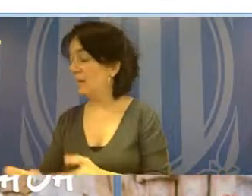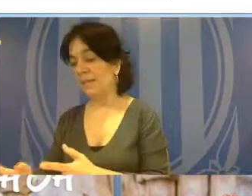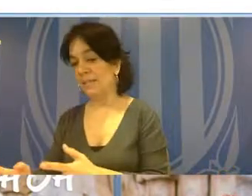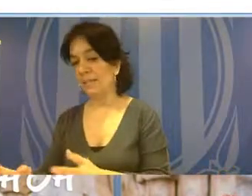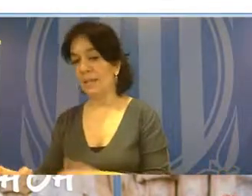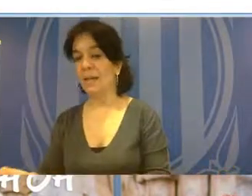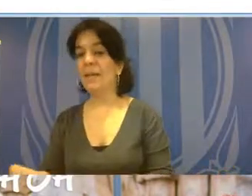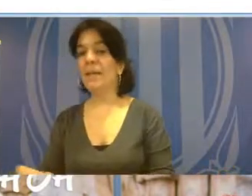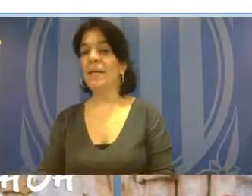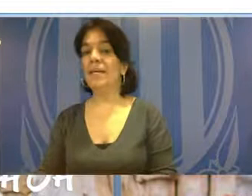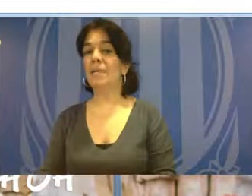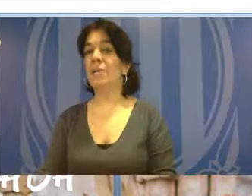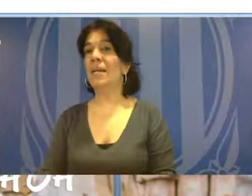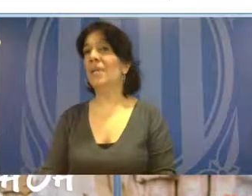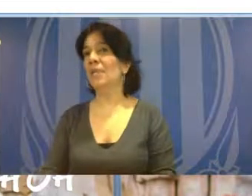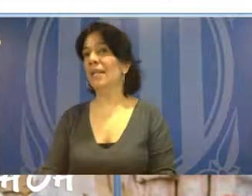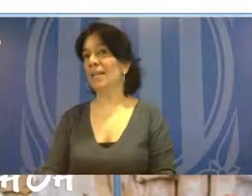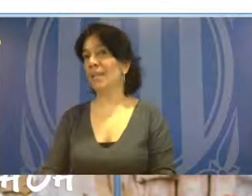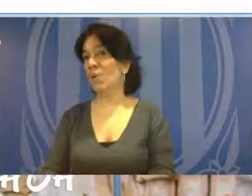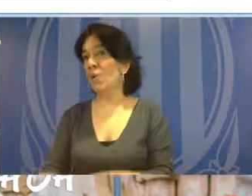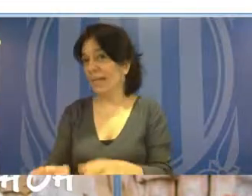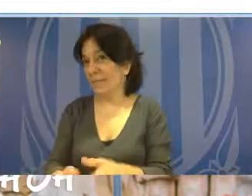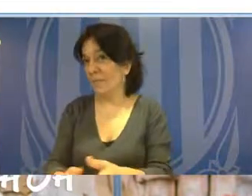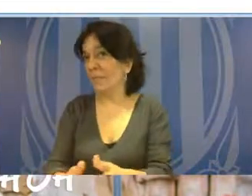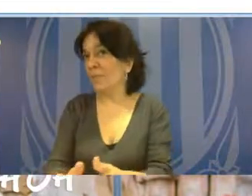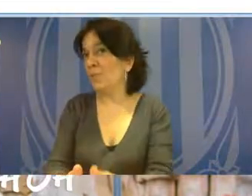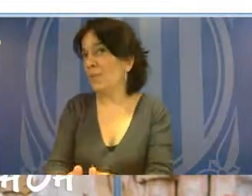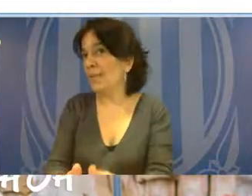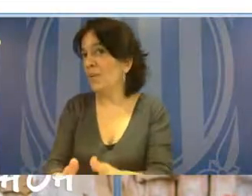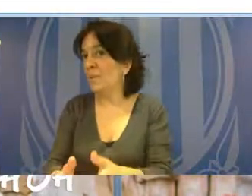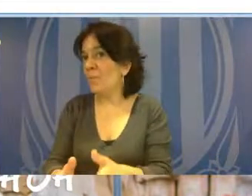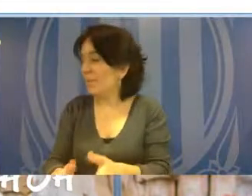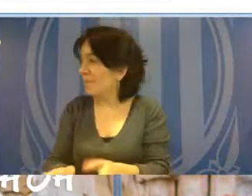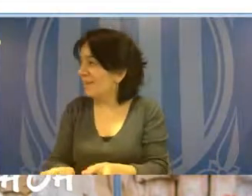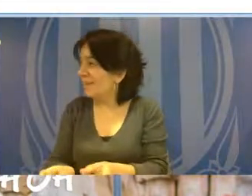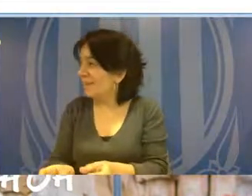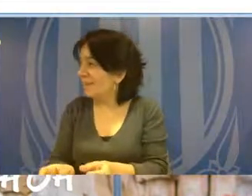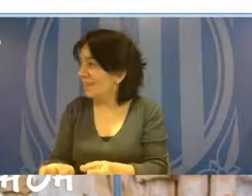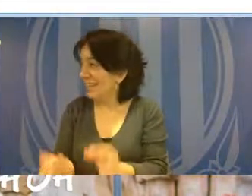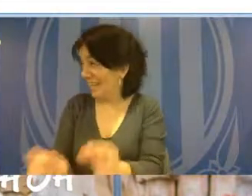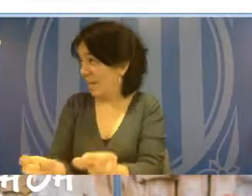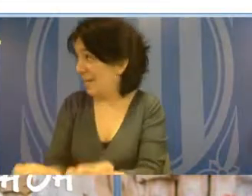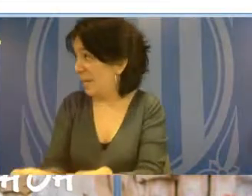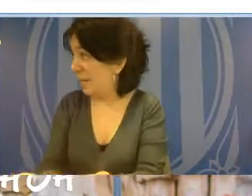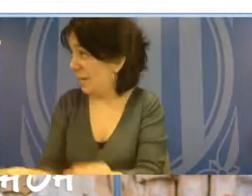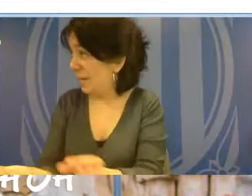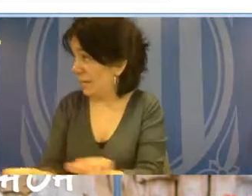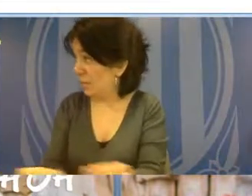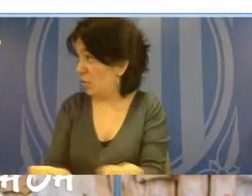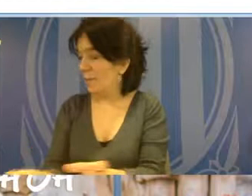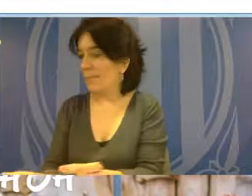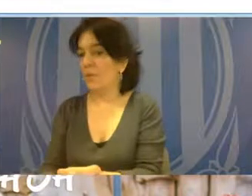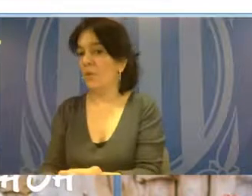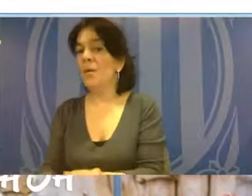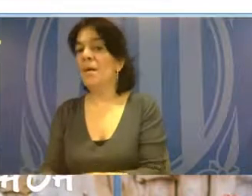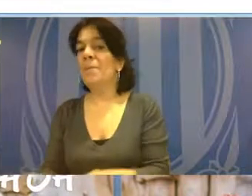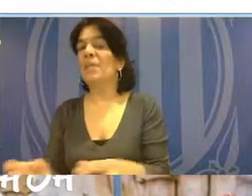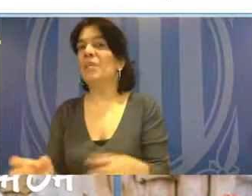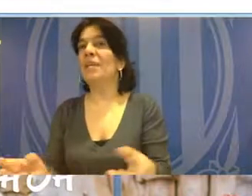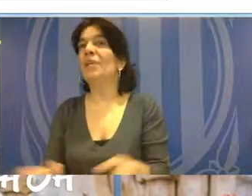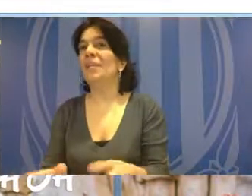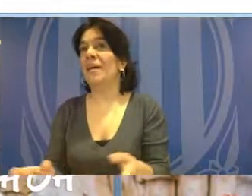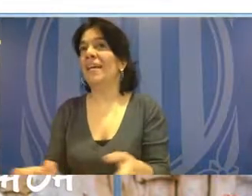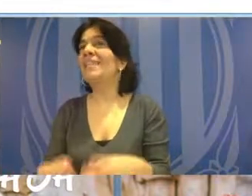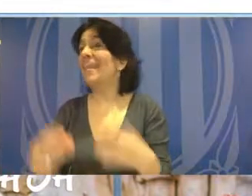professional, etc. Llavors, clar, nosaltres, com que tenim aquest projecte, no li podem dir directament la paraula advisor o ambaixador, però